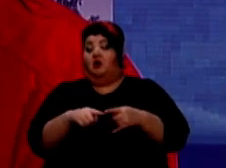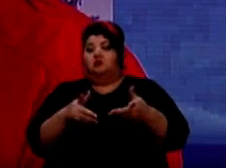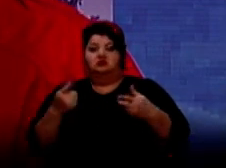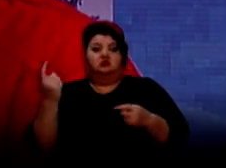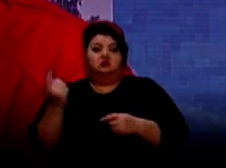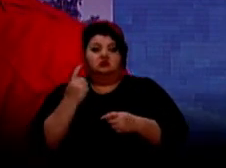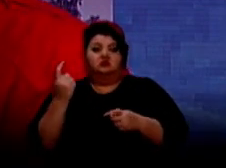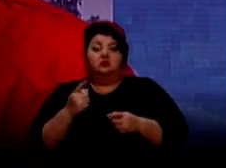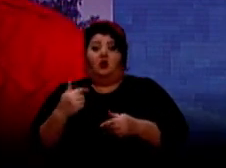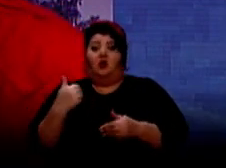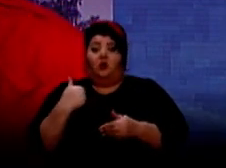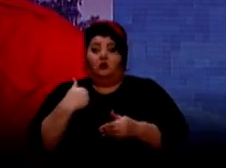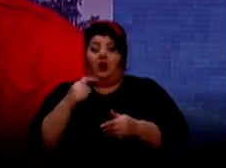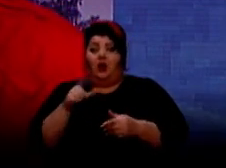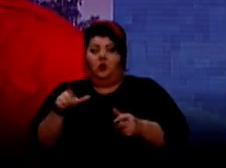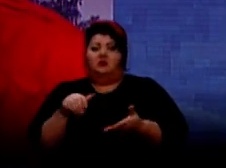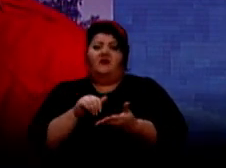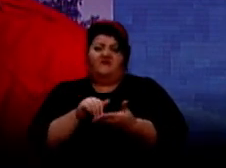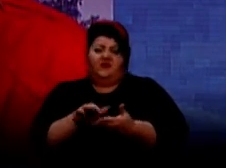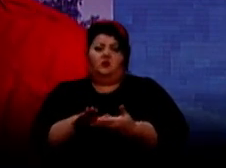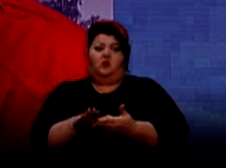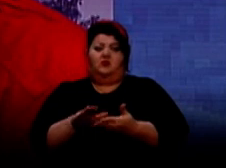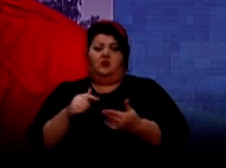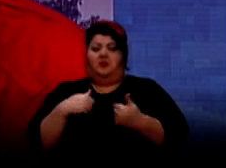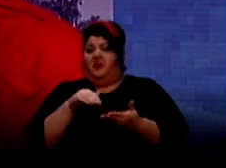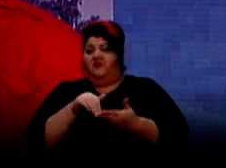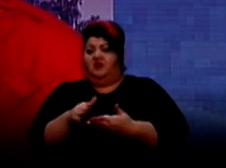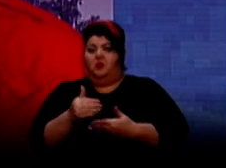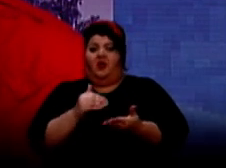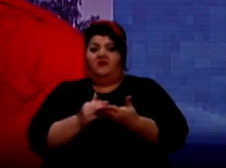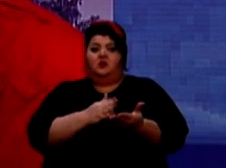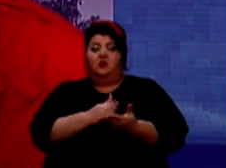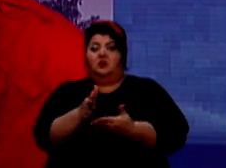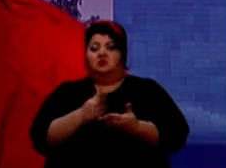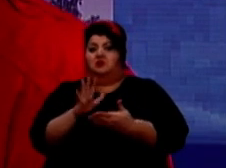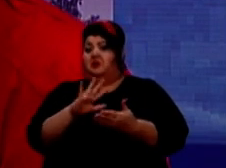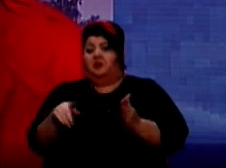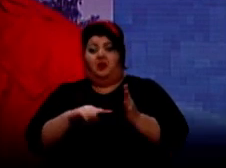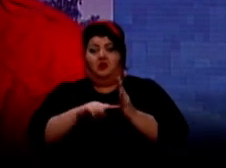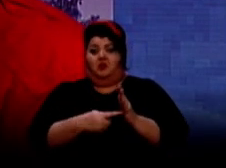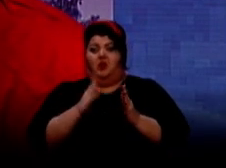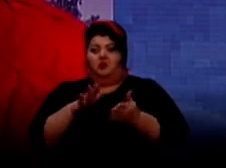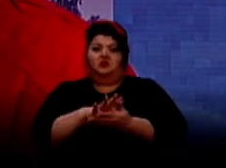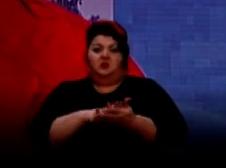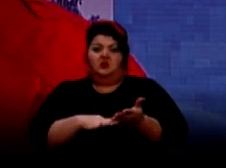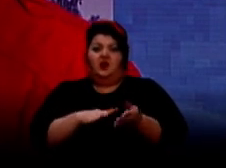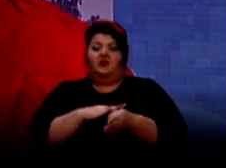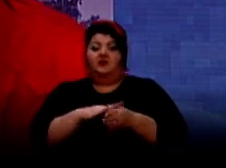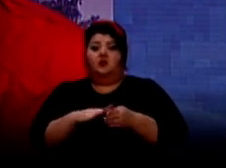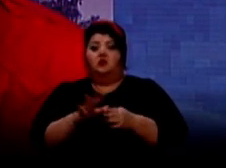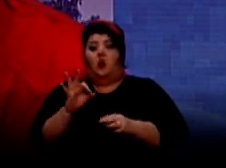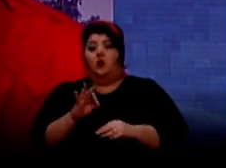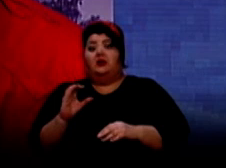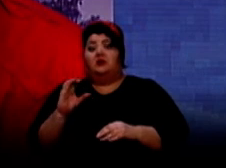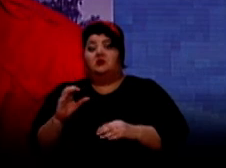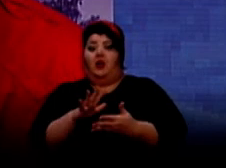що люди хочуть, ми вже відмовились від маршрутів і не наполягаємо на тому, що ми будемо виконувати далі перевезення. Олександр Сергійович